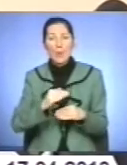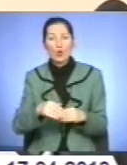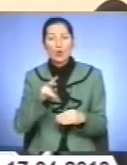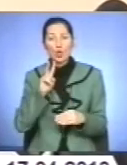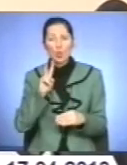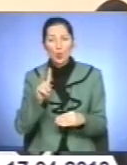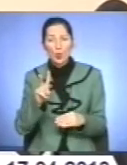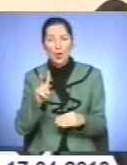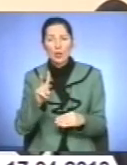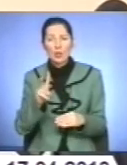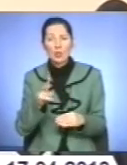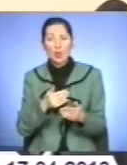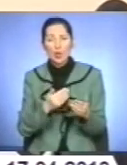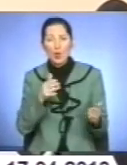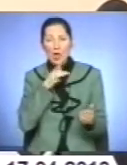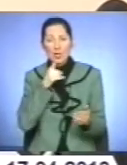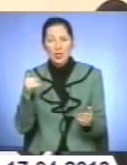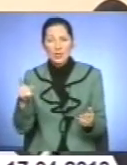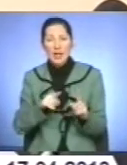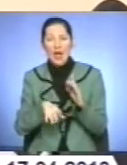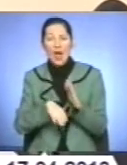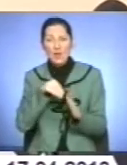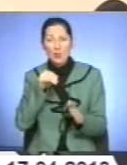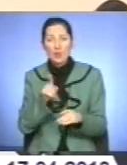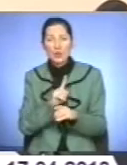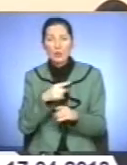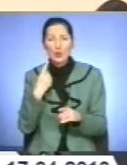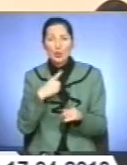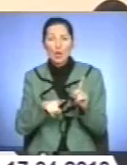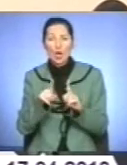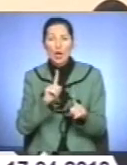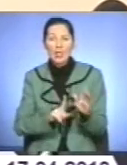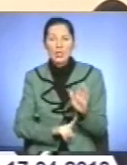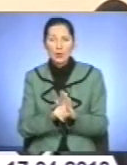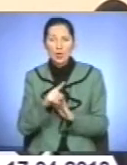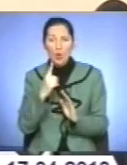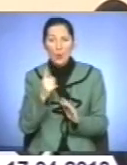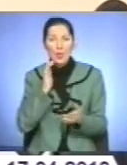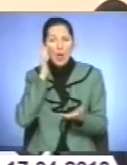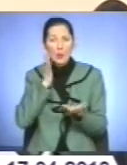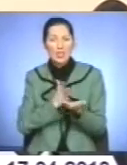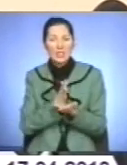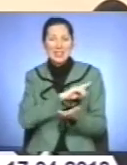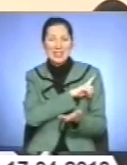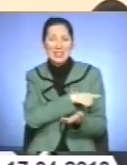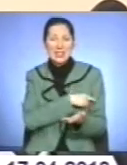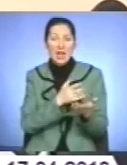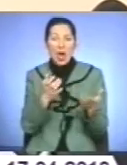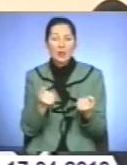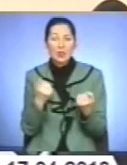других дочасних виборів Тернопільської обласної ради. Спочатку одна політична сила отримала